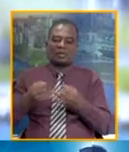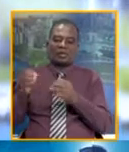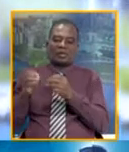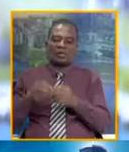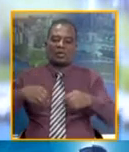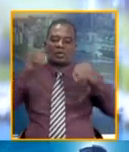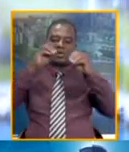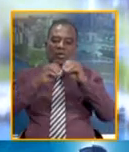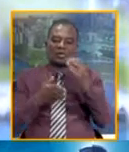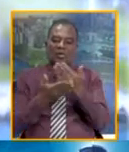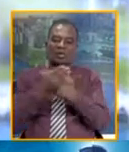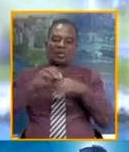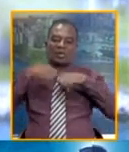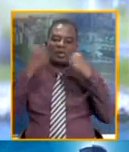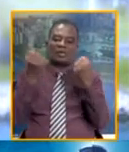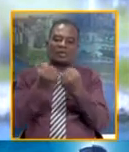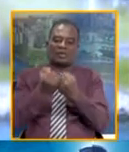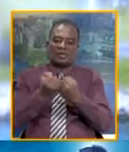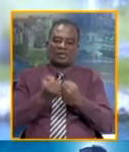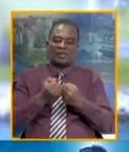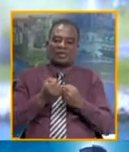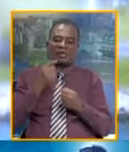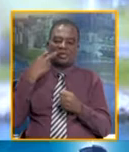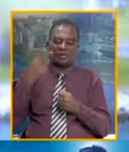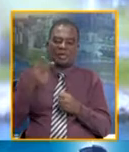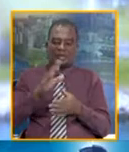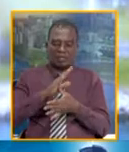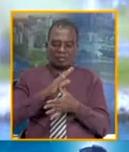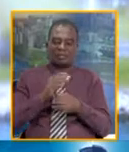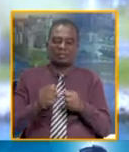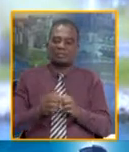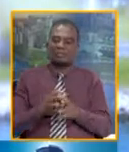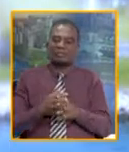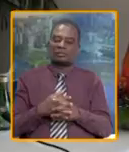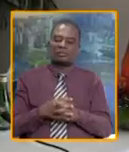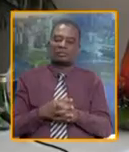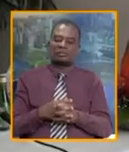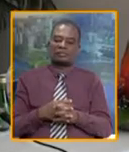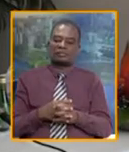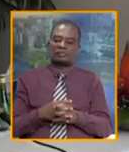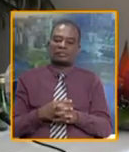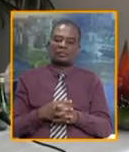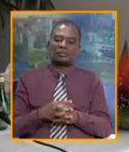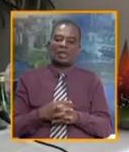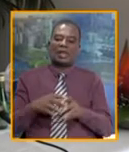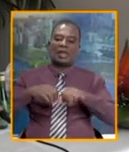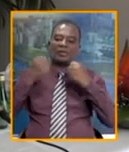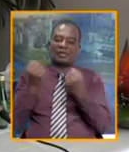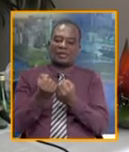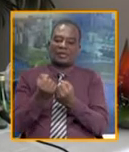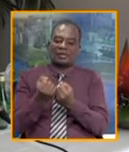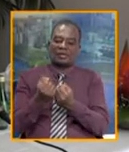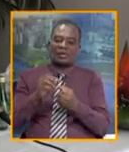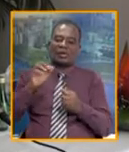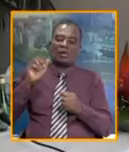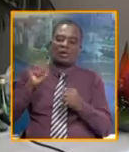l'association Aube Nouvelle. Les précisions de Laure Goretti et Jean Djadji. L'association Aube Nouvelle a présenté